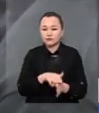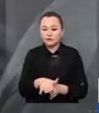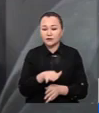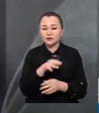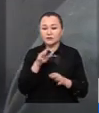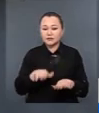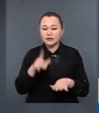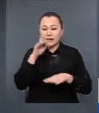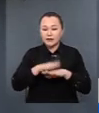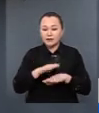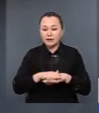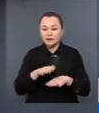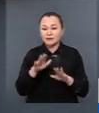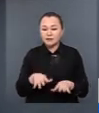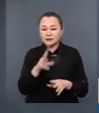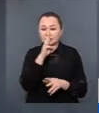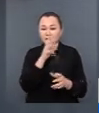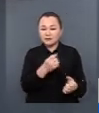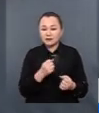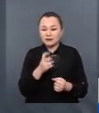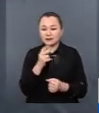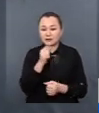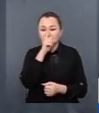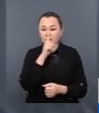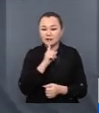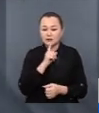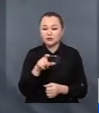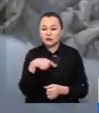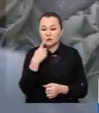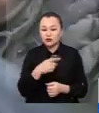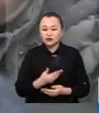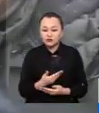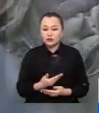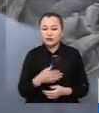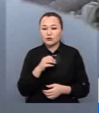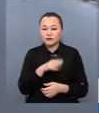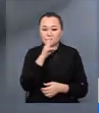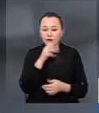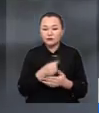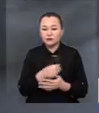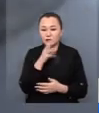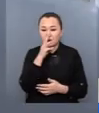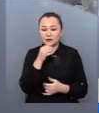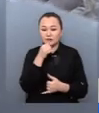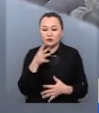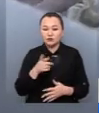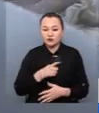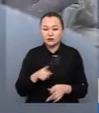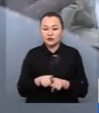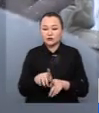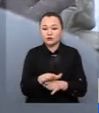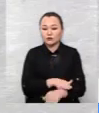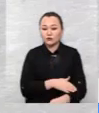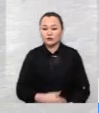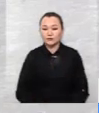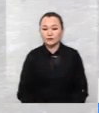районного акимата из-за задержки заработной платы на один месяц. Люди говорят, что живут от зарплаты до зарплаты и не могут ждать так долго.